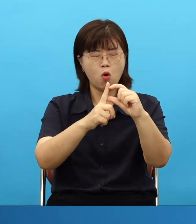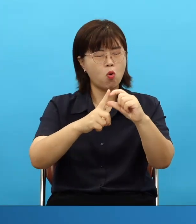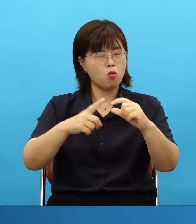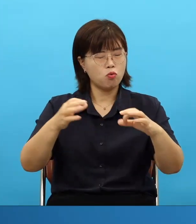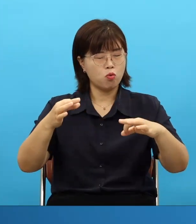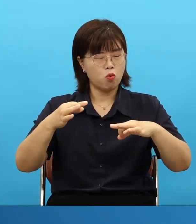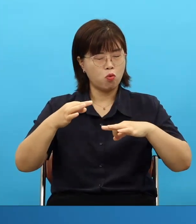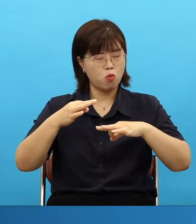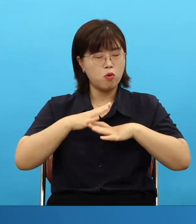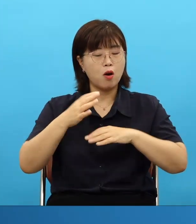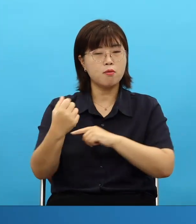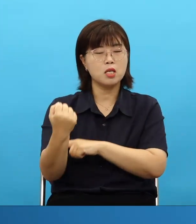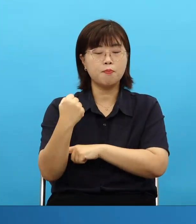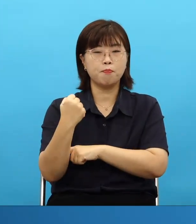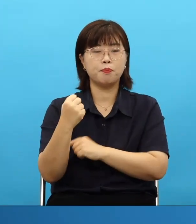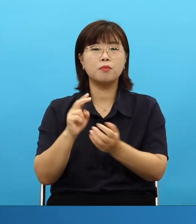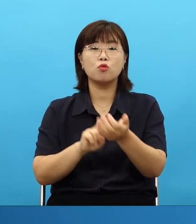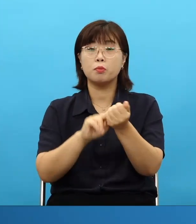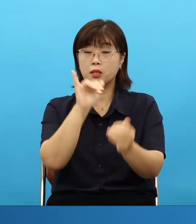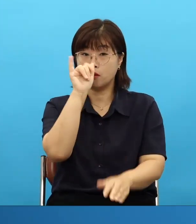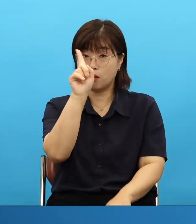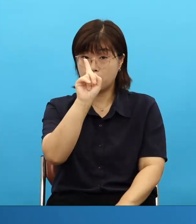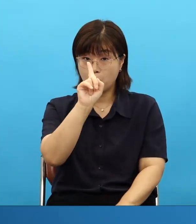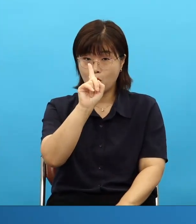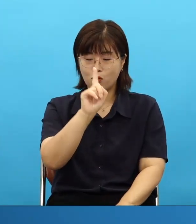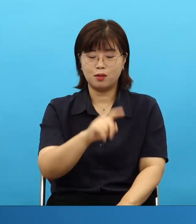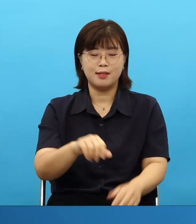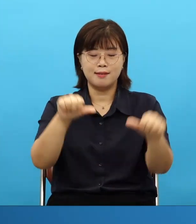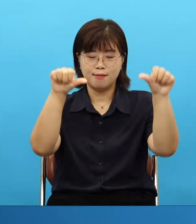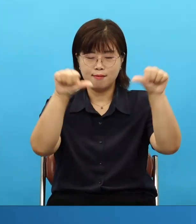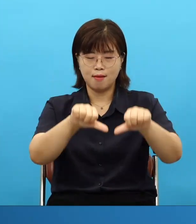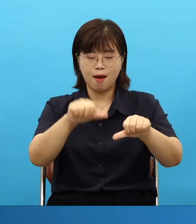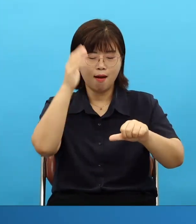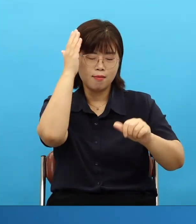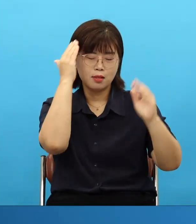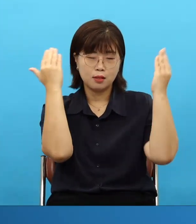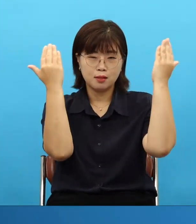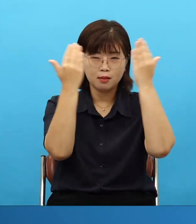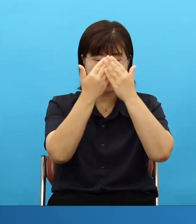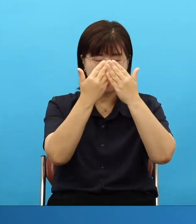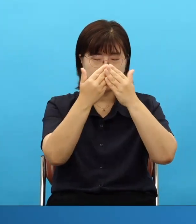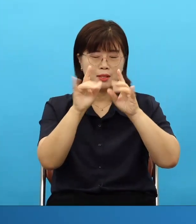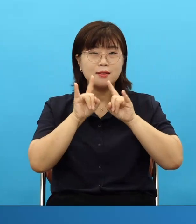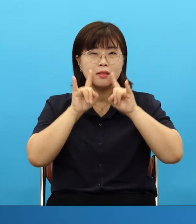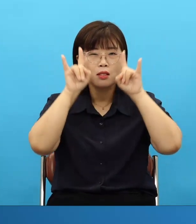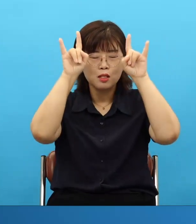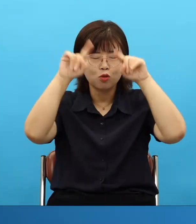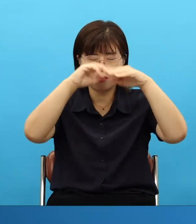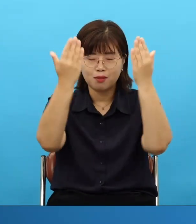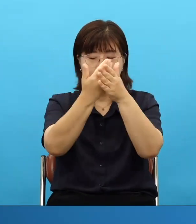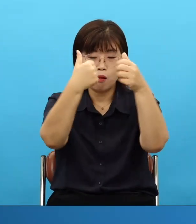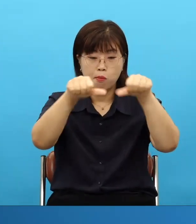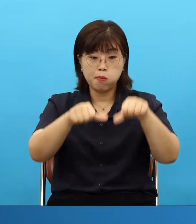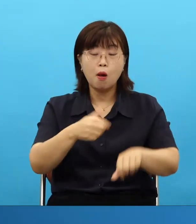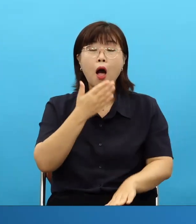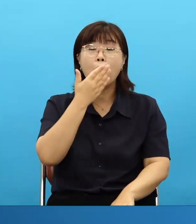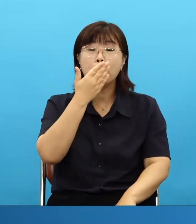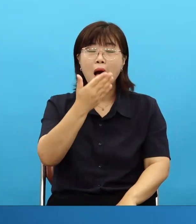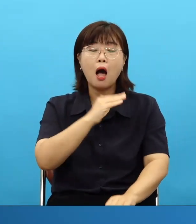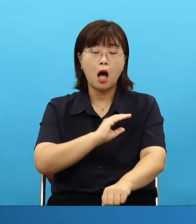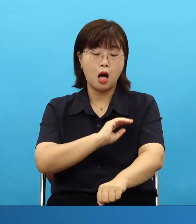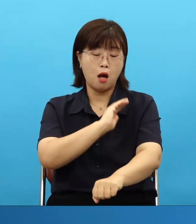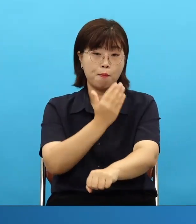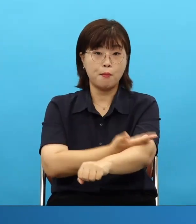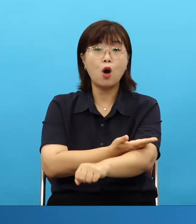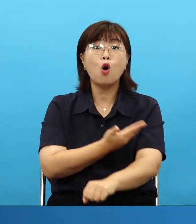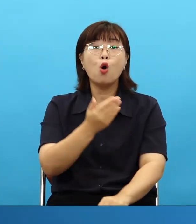word. 재앙과 흑암, 지옥 배경들을 다 무너뜨린 이름입니다. Because it is a name that wields